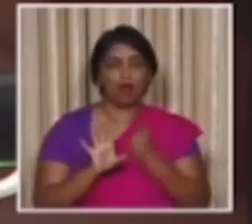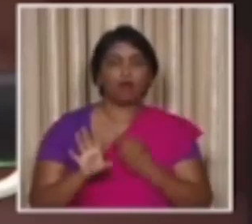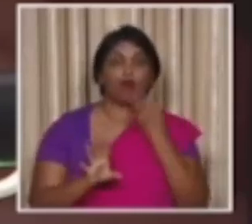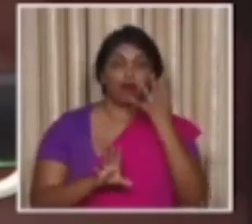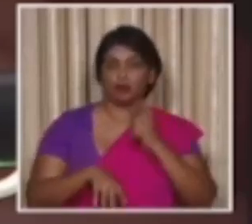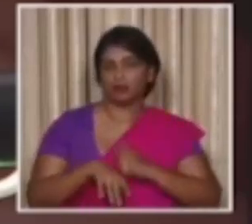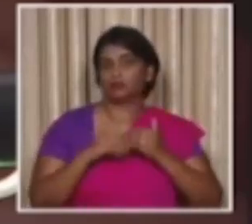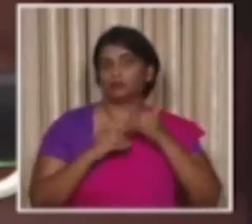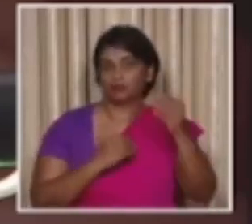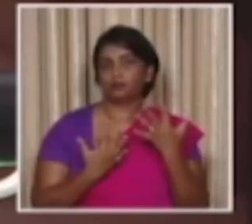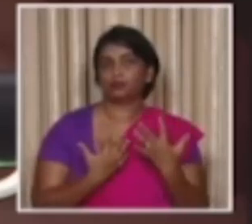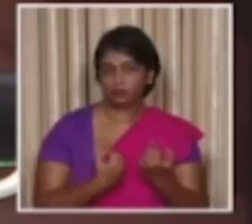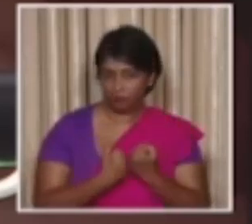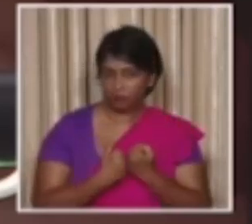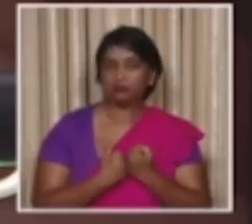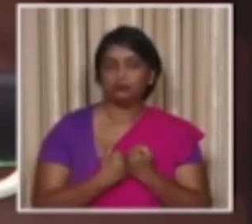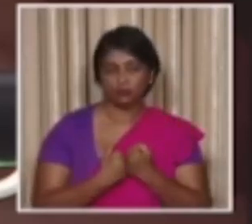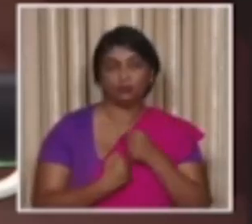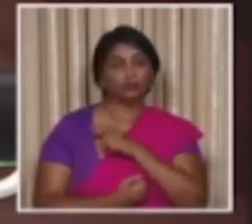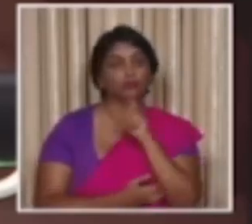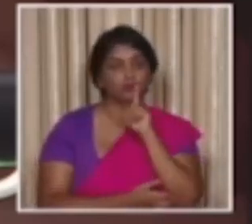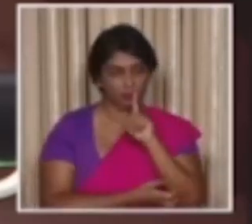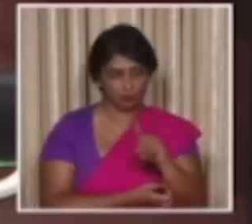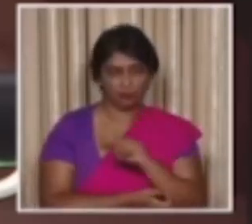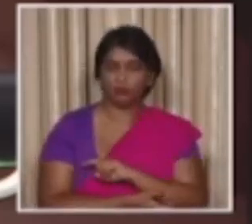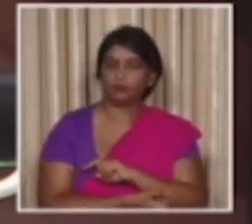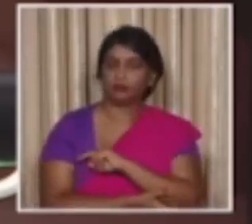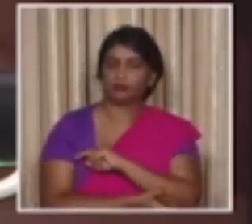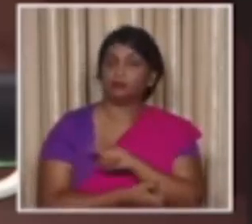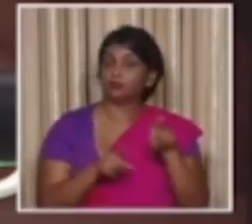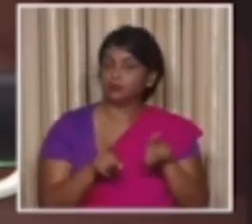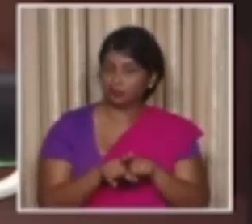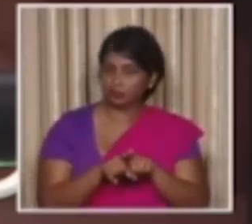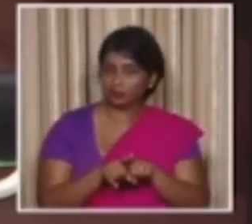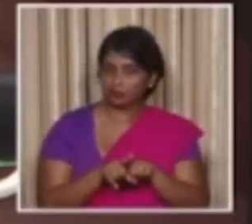හතරකවත් කාල පරිච්ඡේදයක් අවශ්‍යයි කියන එක තමයි ඔවුන්ගේ අපේක්ෂාව. ඒ වගේම